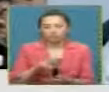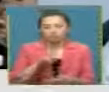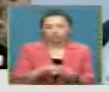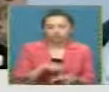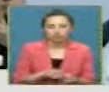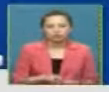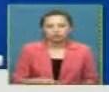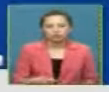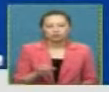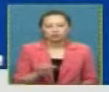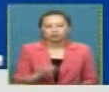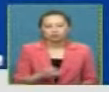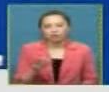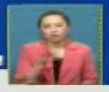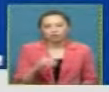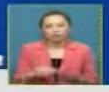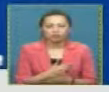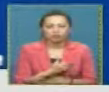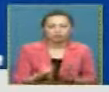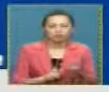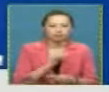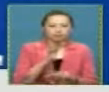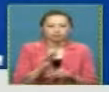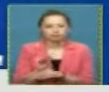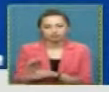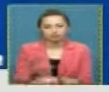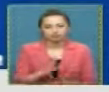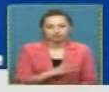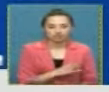саласының басшылығы оңтүстіктегі мұндай жаңаша істерді өзге өңірлерге үлгі